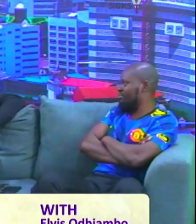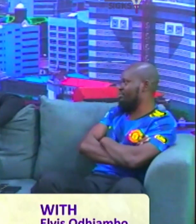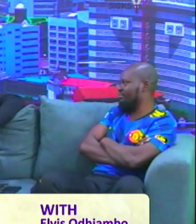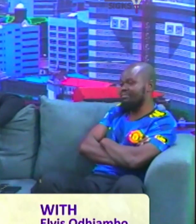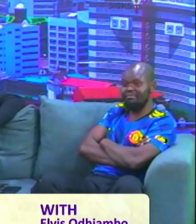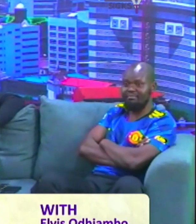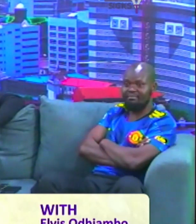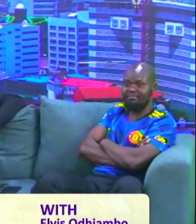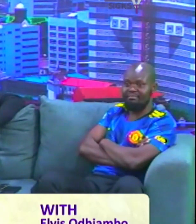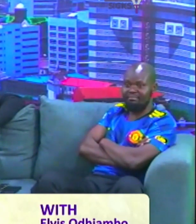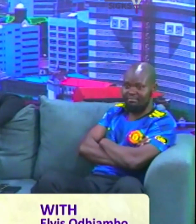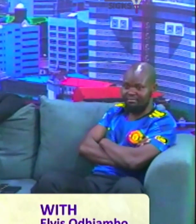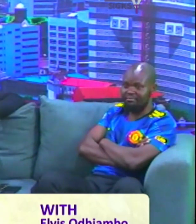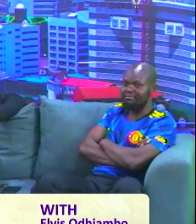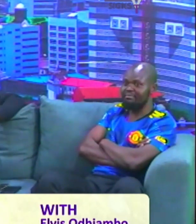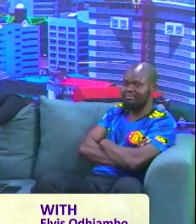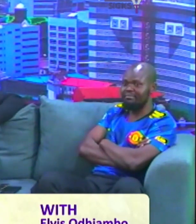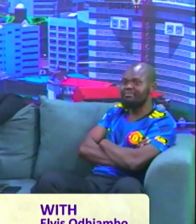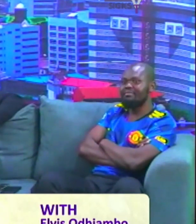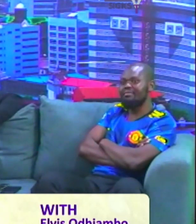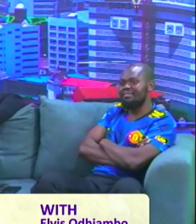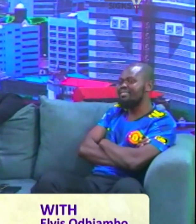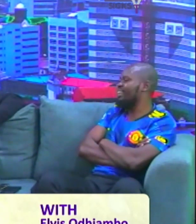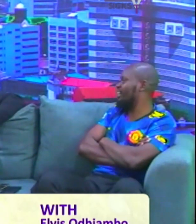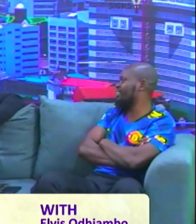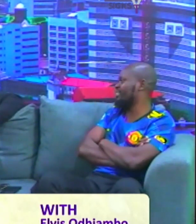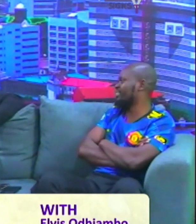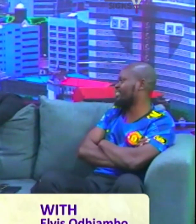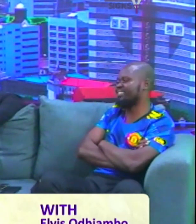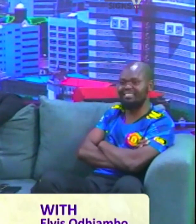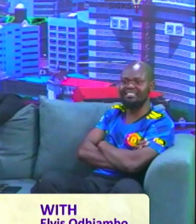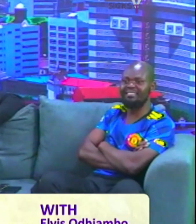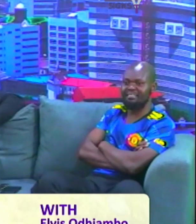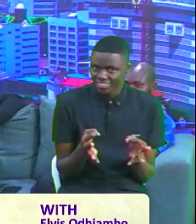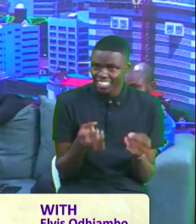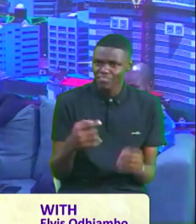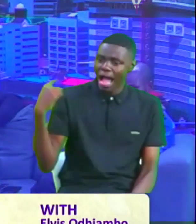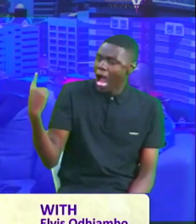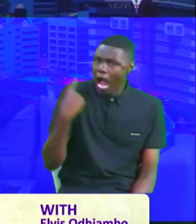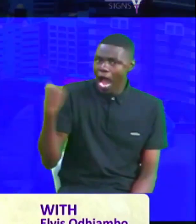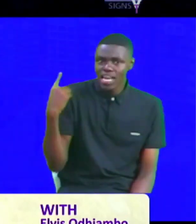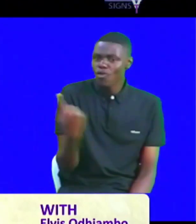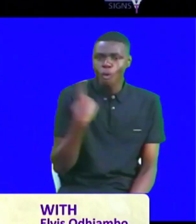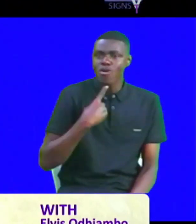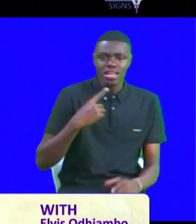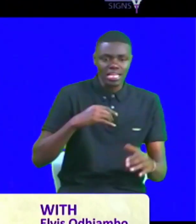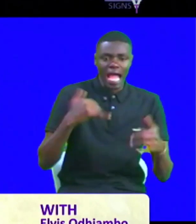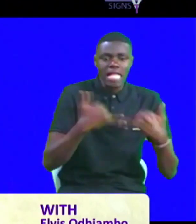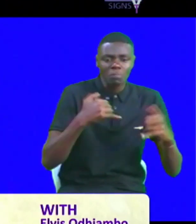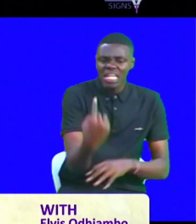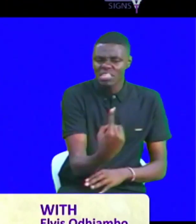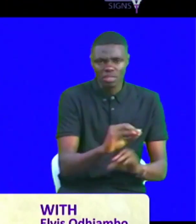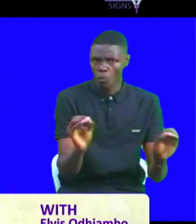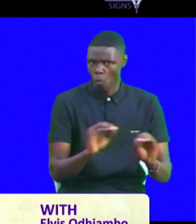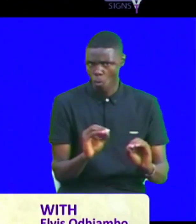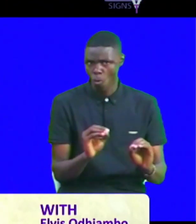unaonaje? Okay, unanajua, yes. Amwezi kuwa mnasema hivyo. Yes. Asibu, yani ni Haaland peke yake